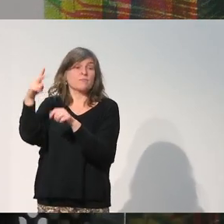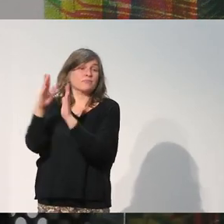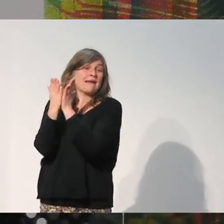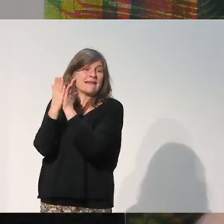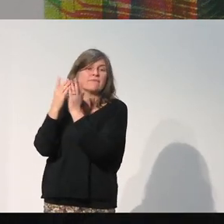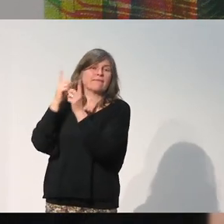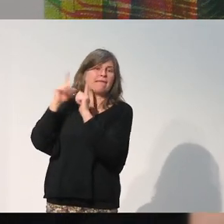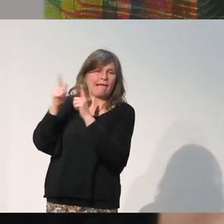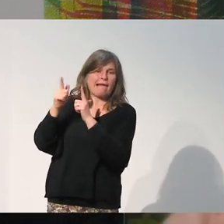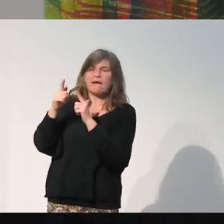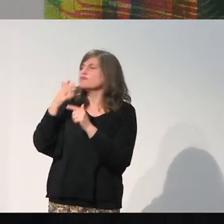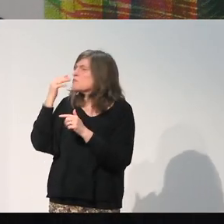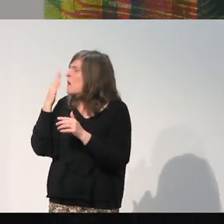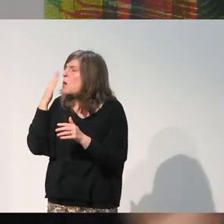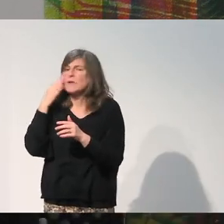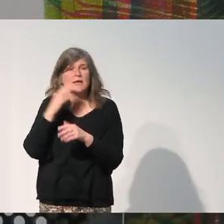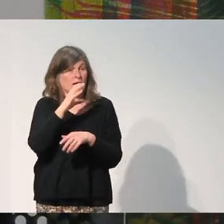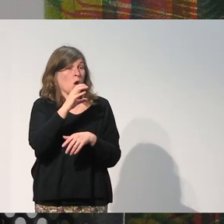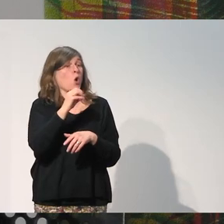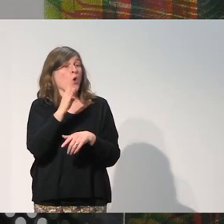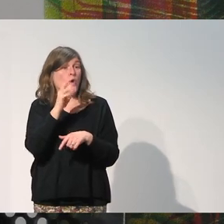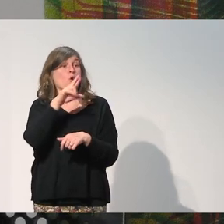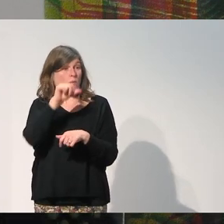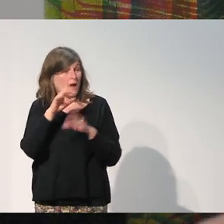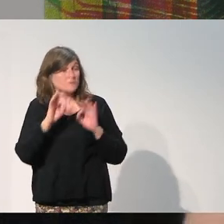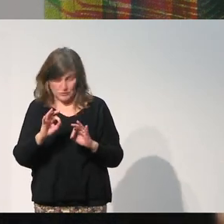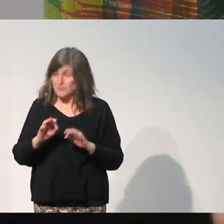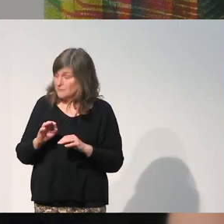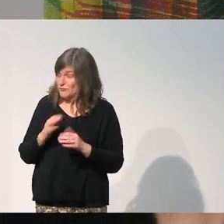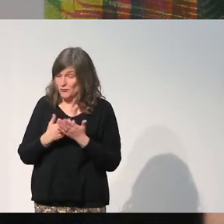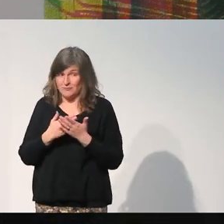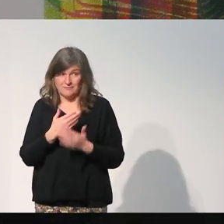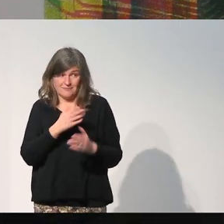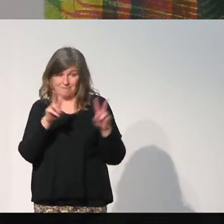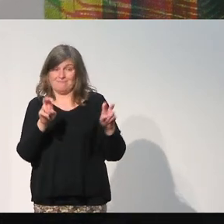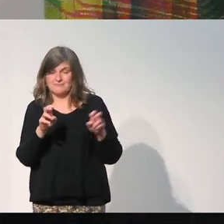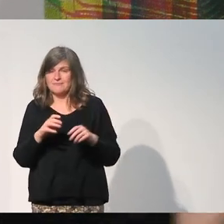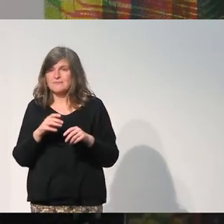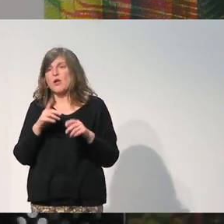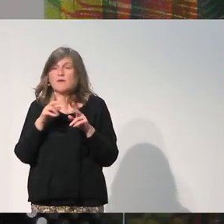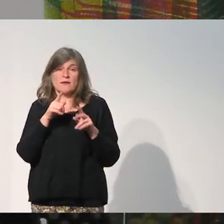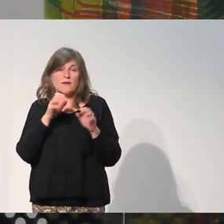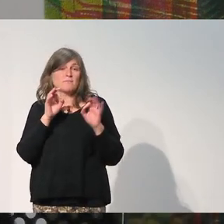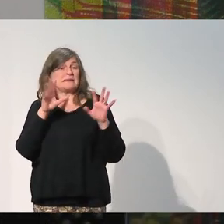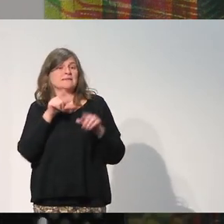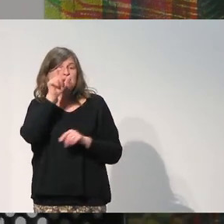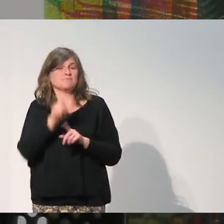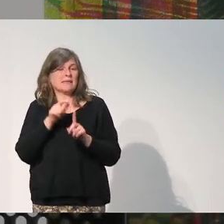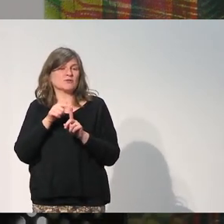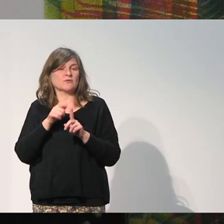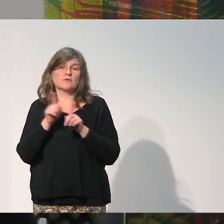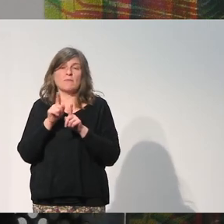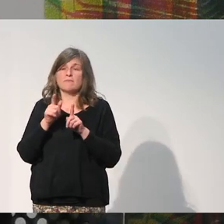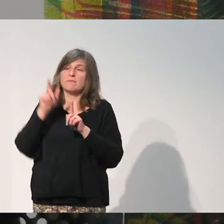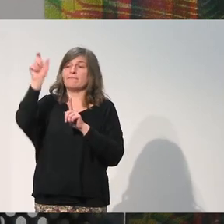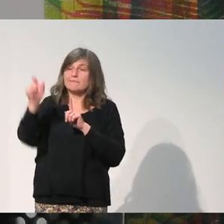ce livre, je ne sais pas si tu le connais, de Cobra, exactement. Et Cobra qui était le l'homme de main, non, de Hbea, qui était un chef de